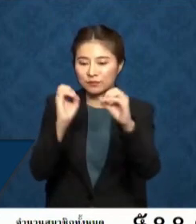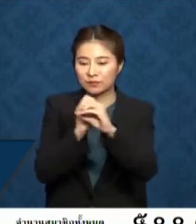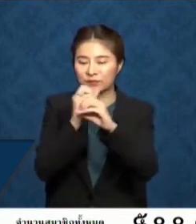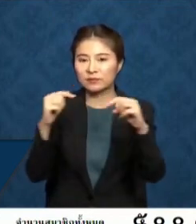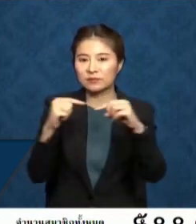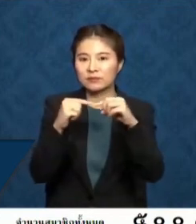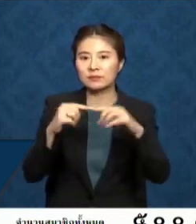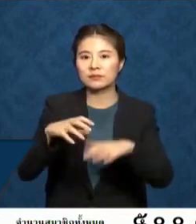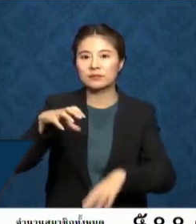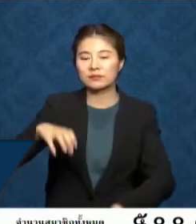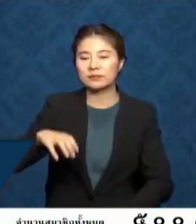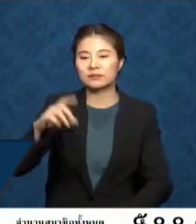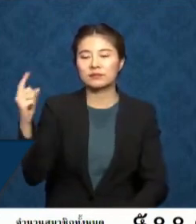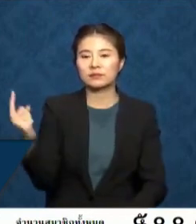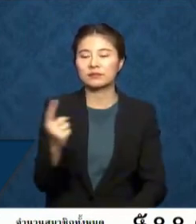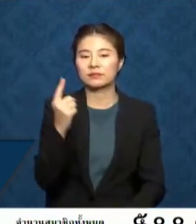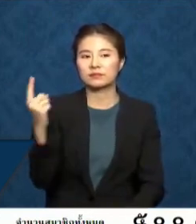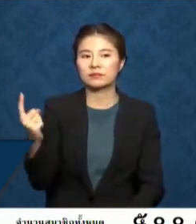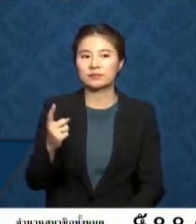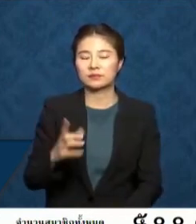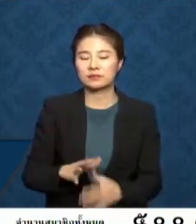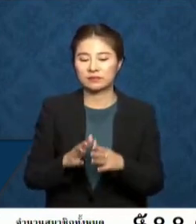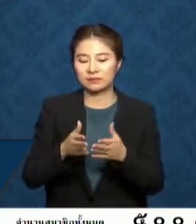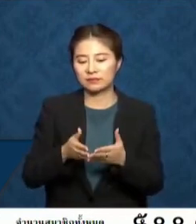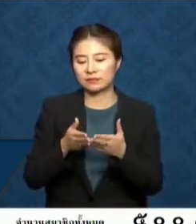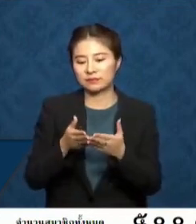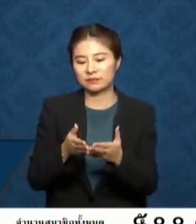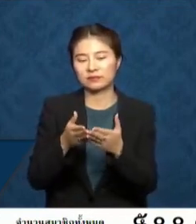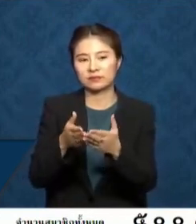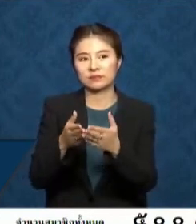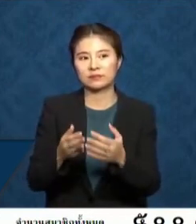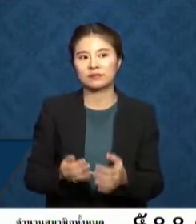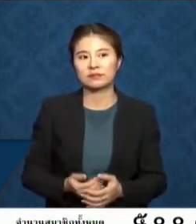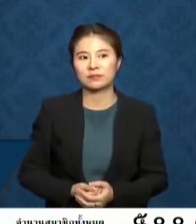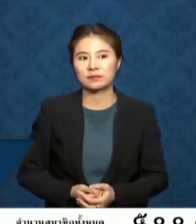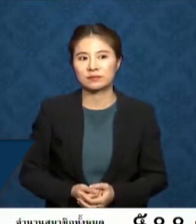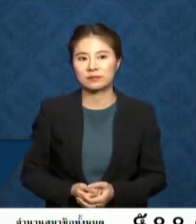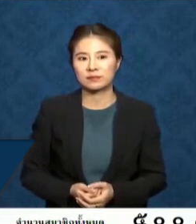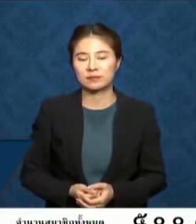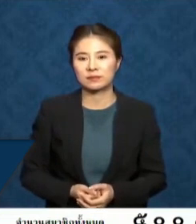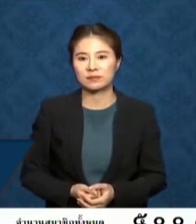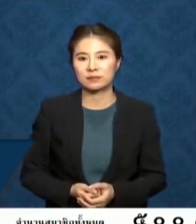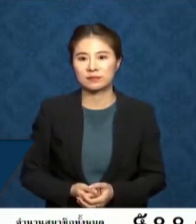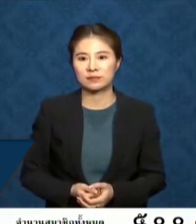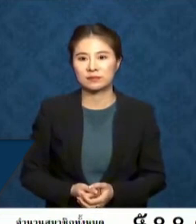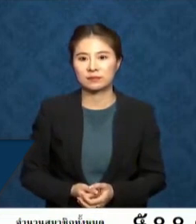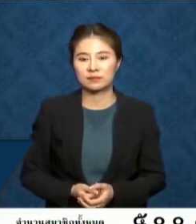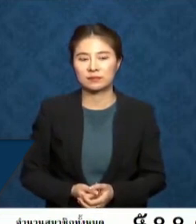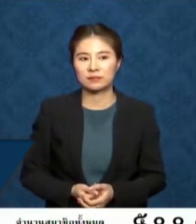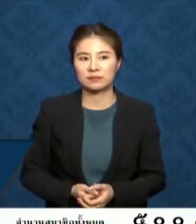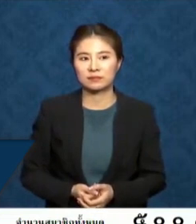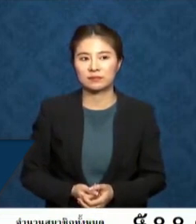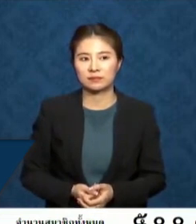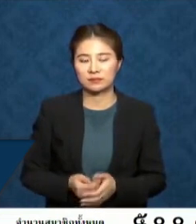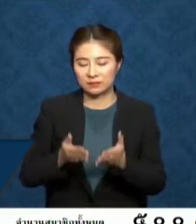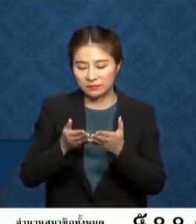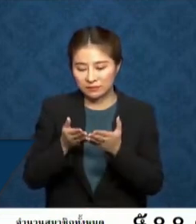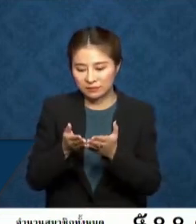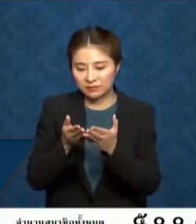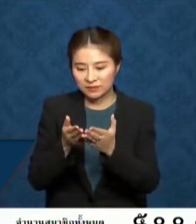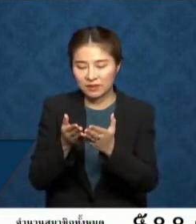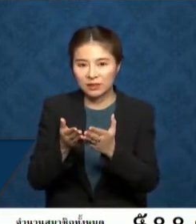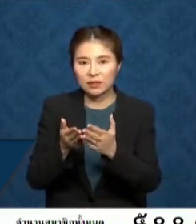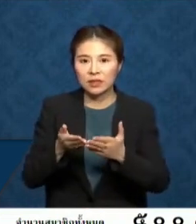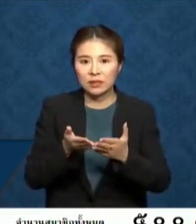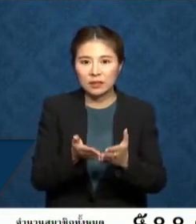ยวสำราญทางน้ำครับผมว่าเฮ้ยอันนี้มันแบบต้องยังไงอ่ะไปซื้อเรือมาช่วยตรวจ